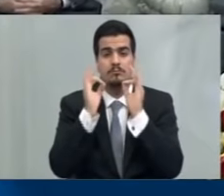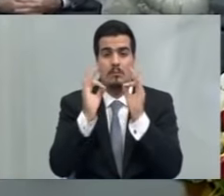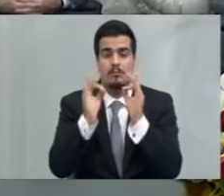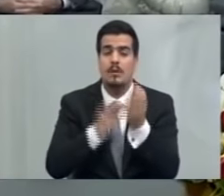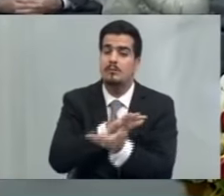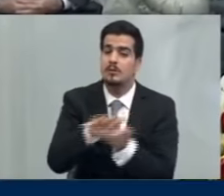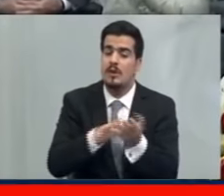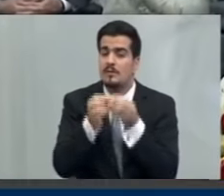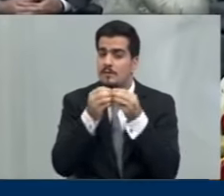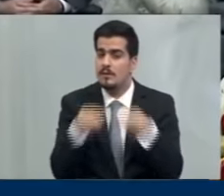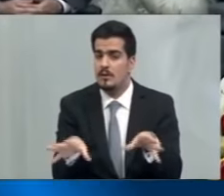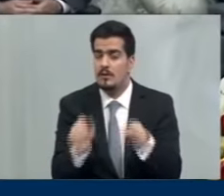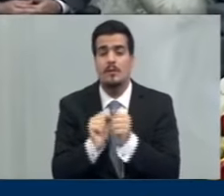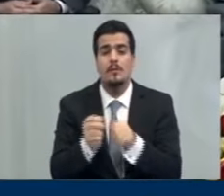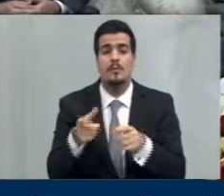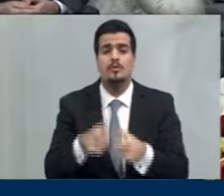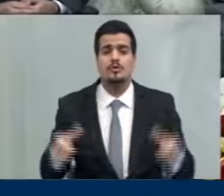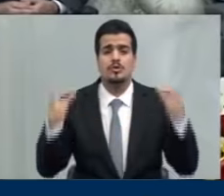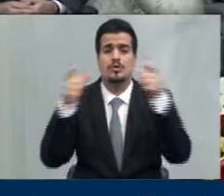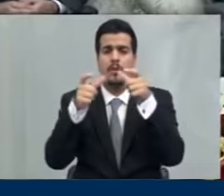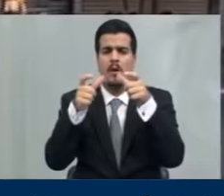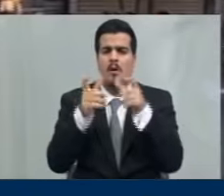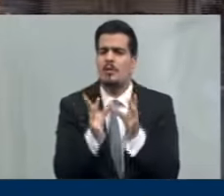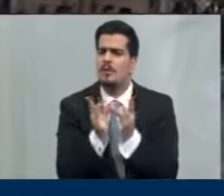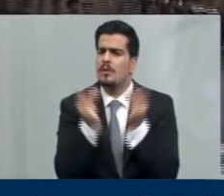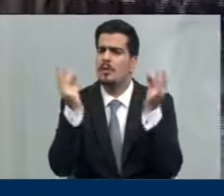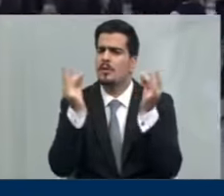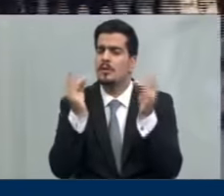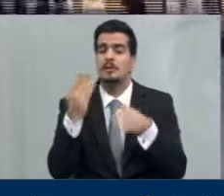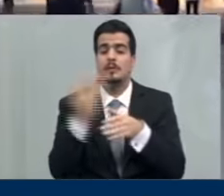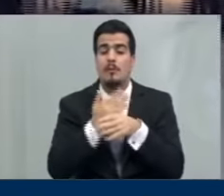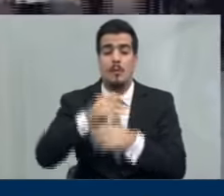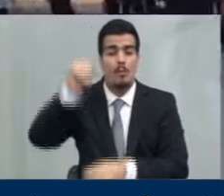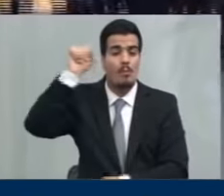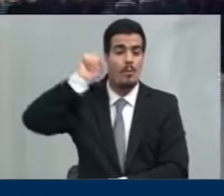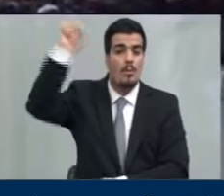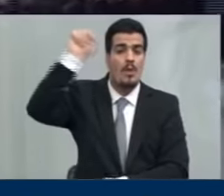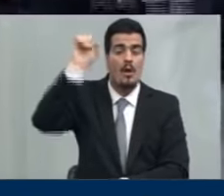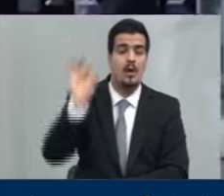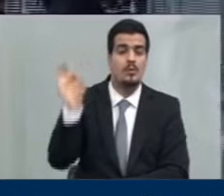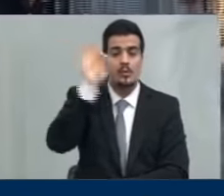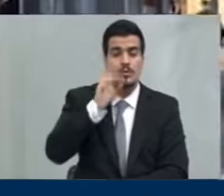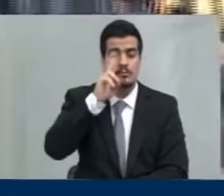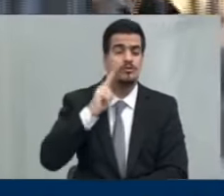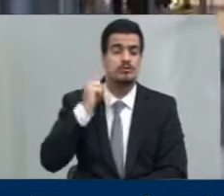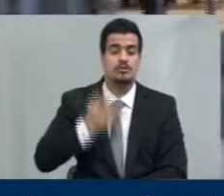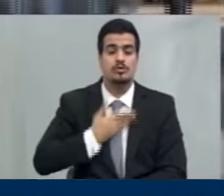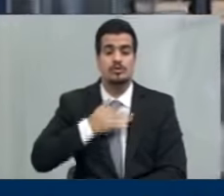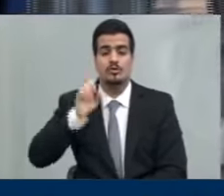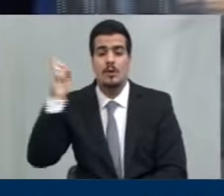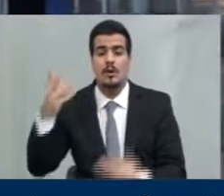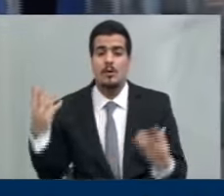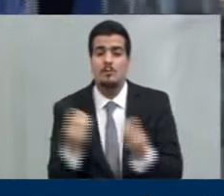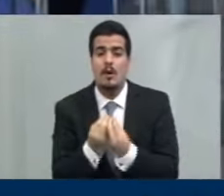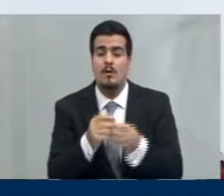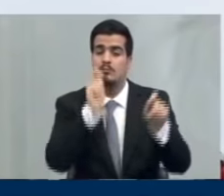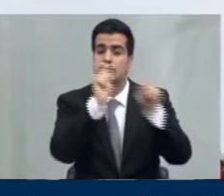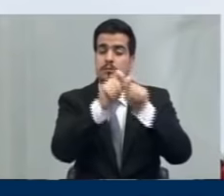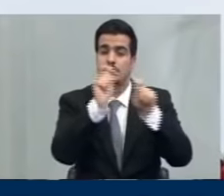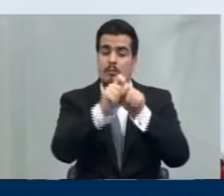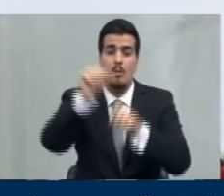وشهدت العاصمة بغداد اجتماعات مكثفة بعد موجة التظاهرات في الإقليم لتنفيذ مطالب